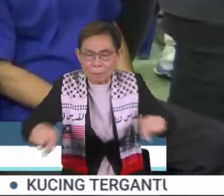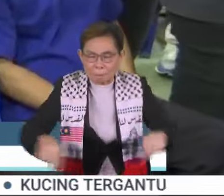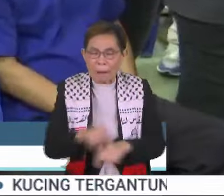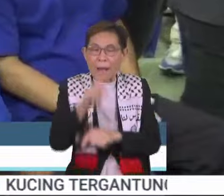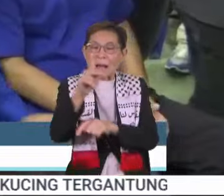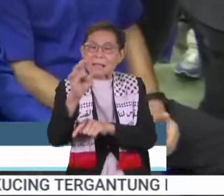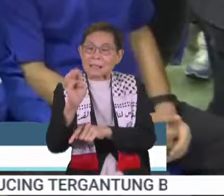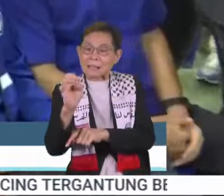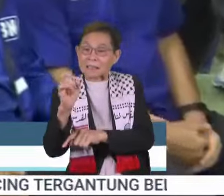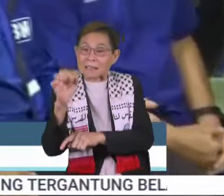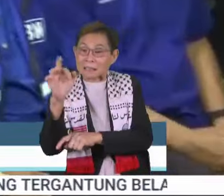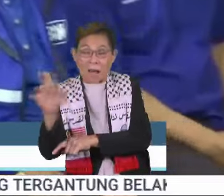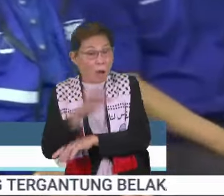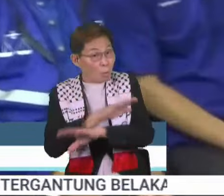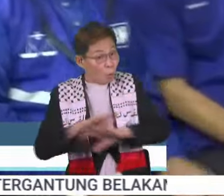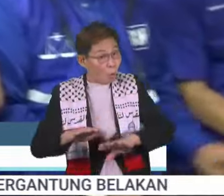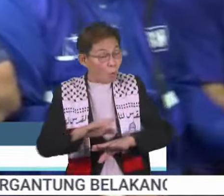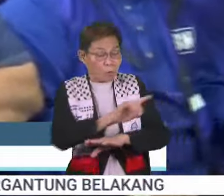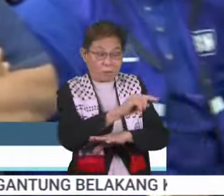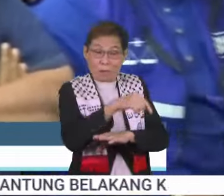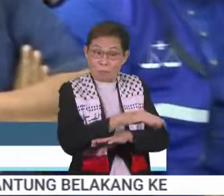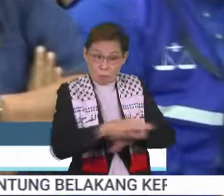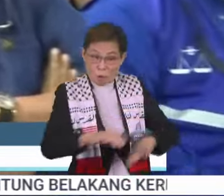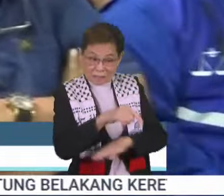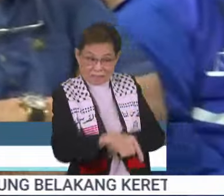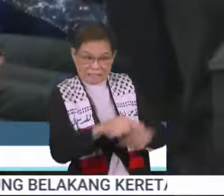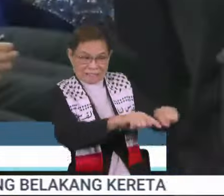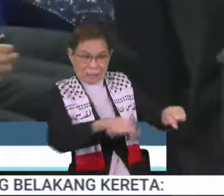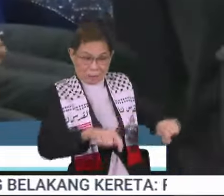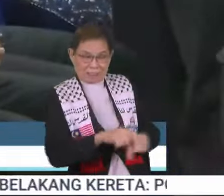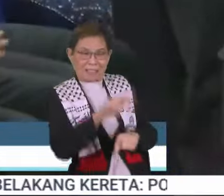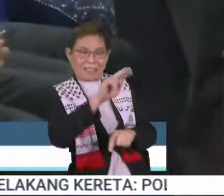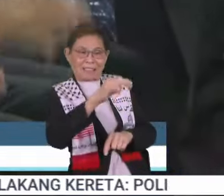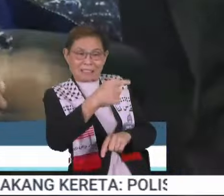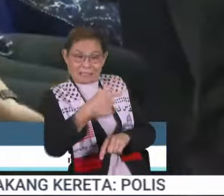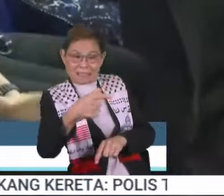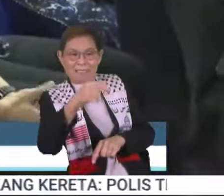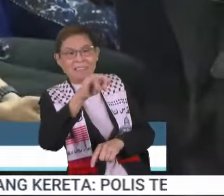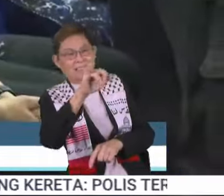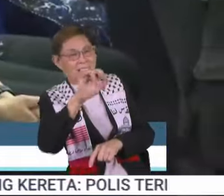kesedar, bukan hanya di kawasan Nenggiri.